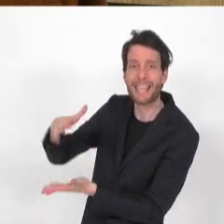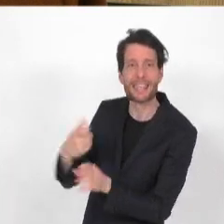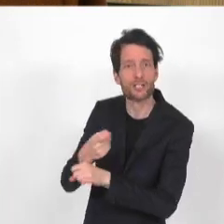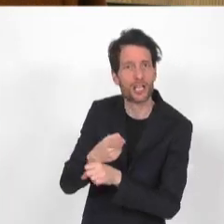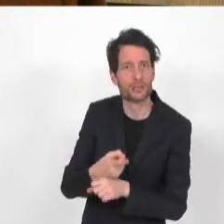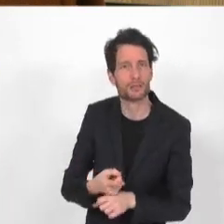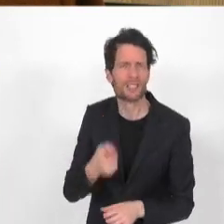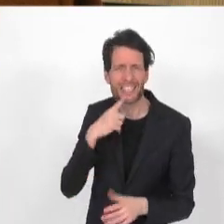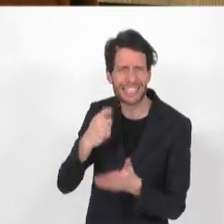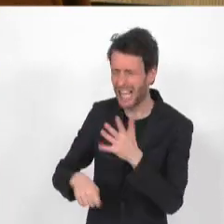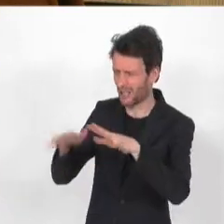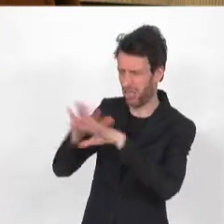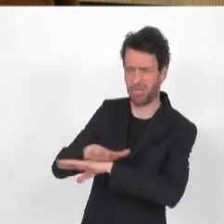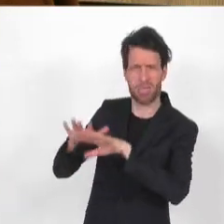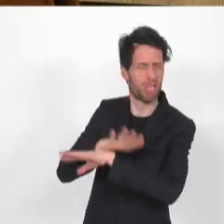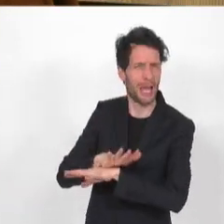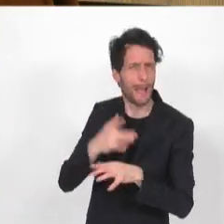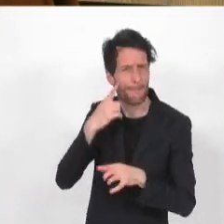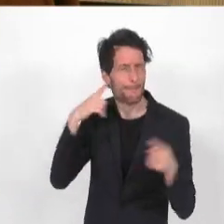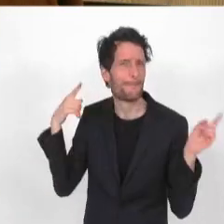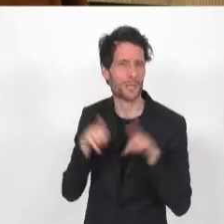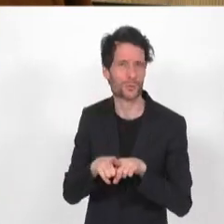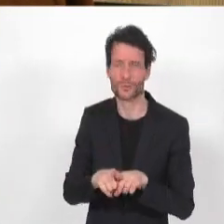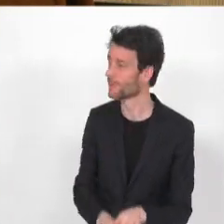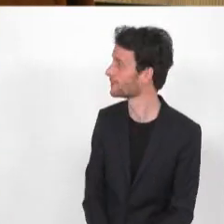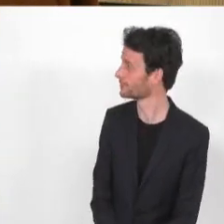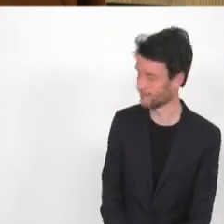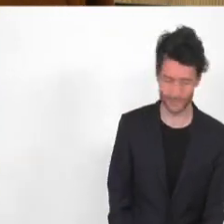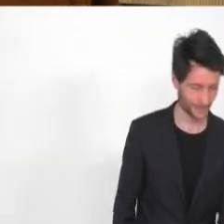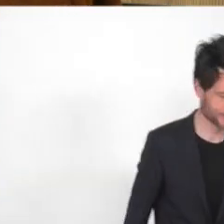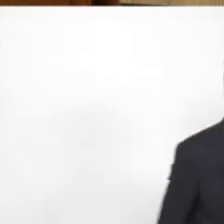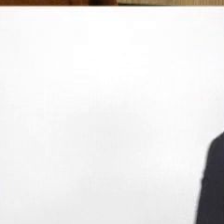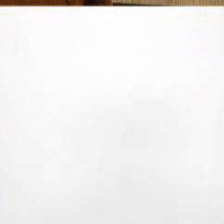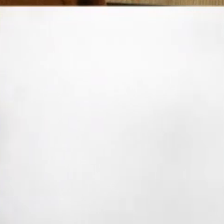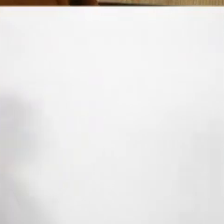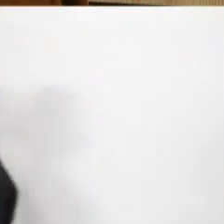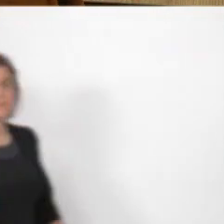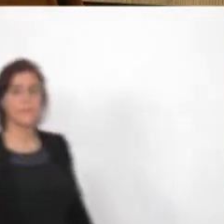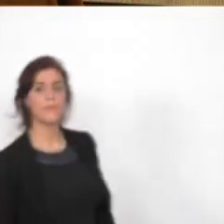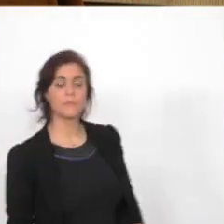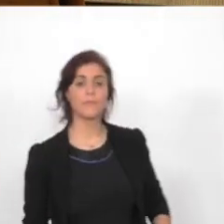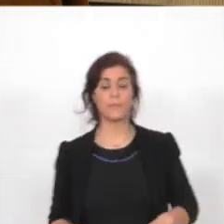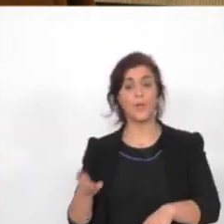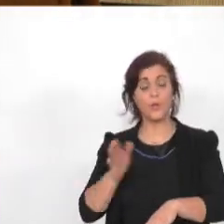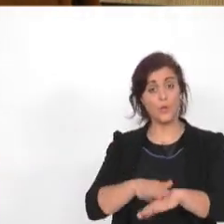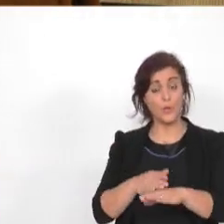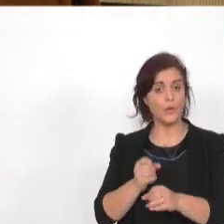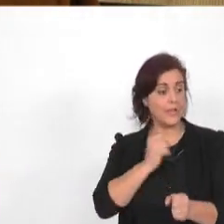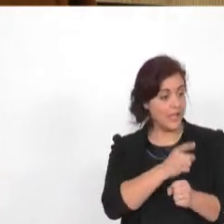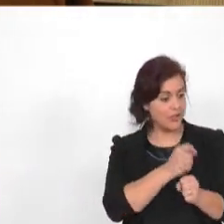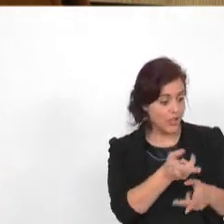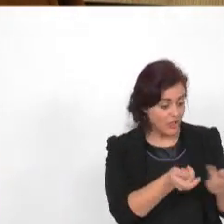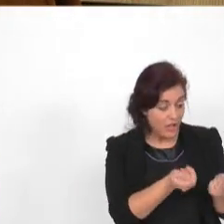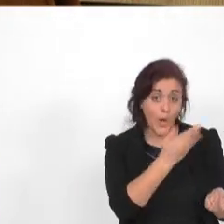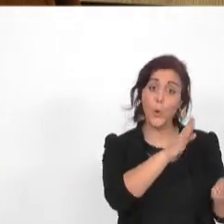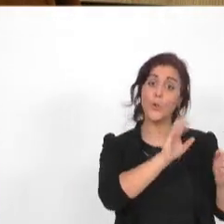taxe opaque et pas tout à fait équitable par rapport à son objet. Il existe pourtant d'autres modes de financement de la gestion des déchets, parmi